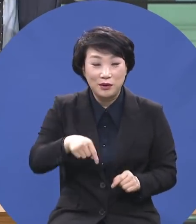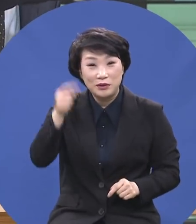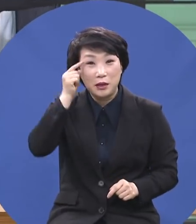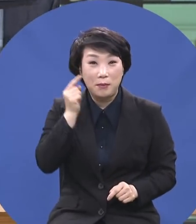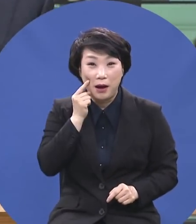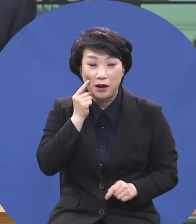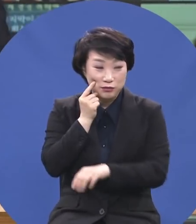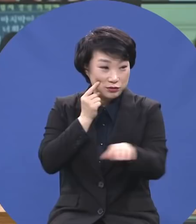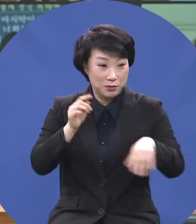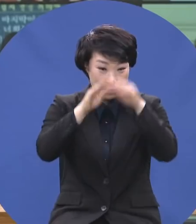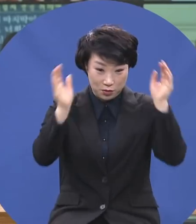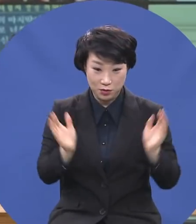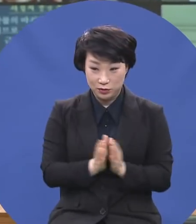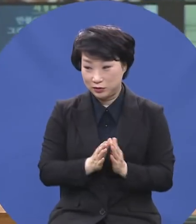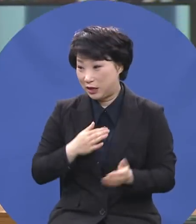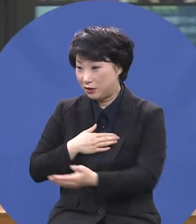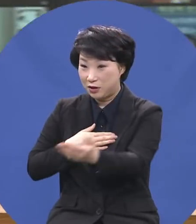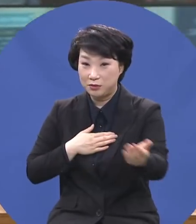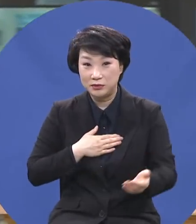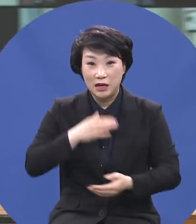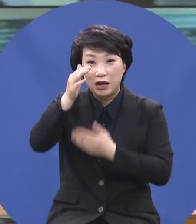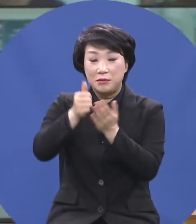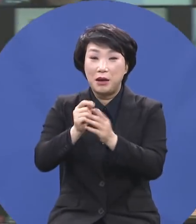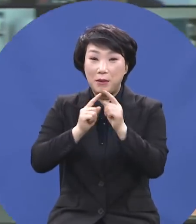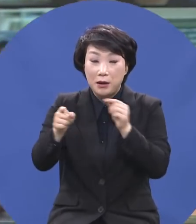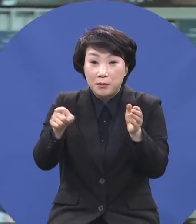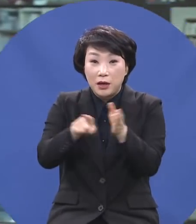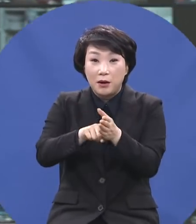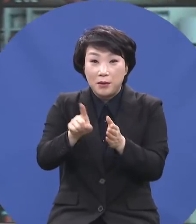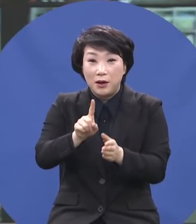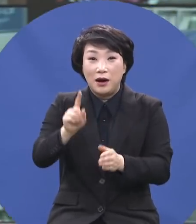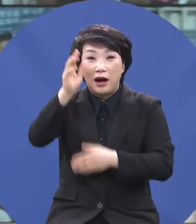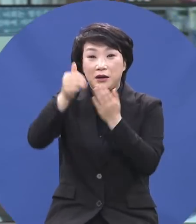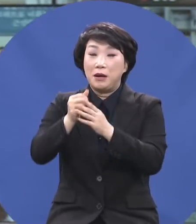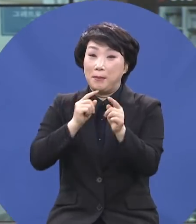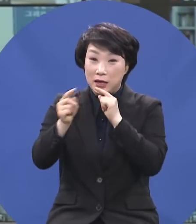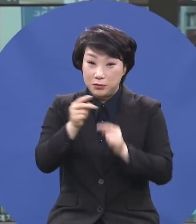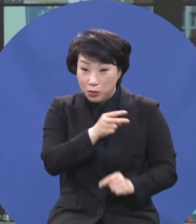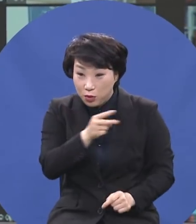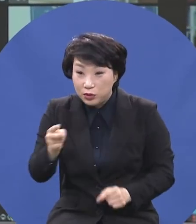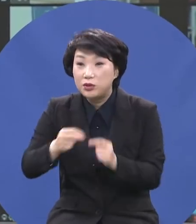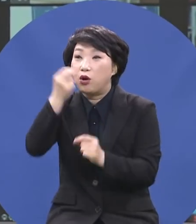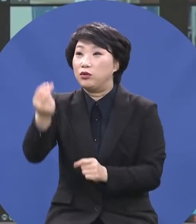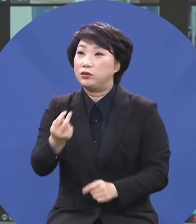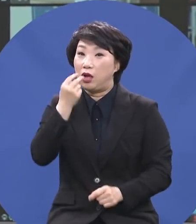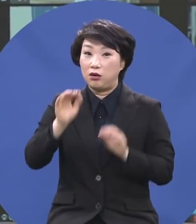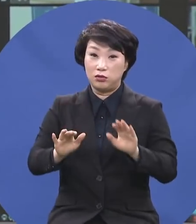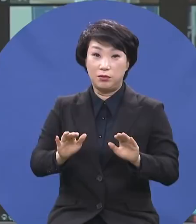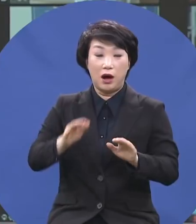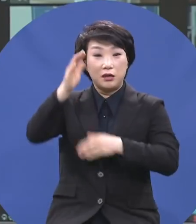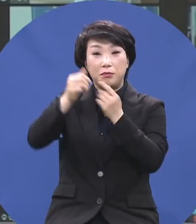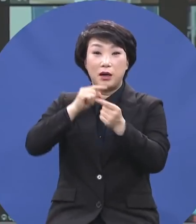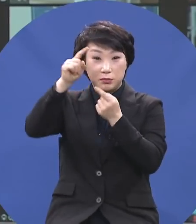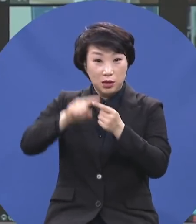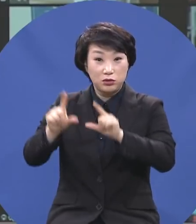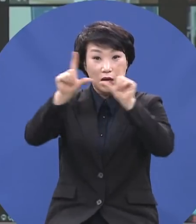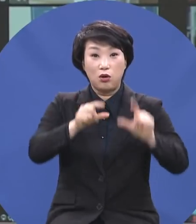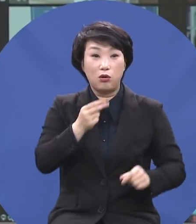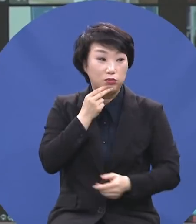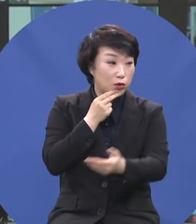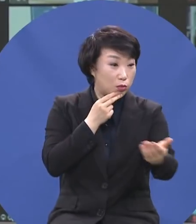우리 모두가 다 하나님 말씀을 믿는 것은 그 말씀이 영생인데, 그럼 그 말씀대로 한